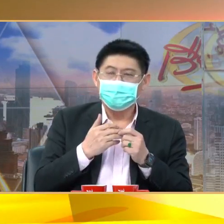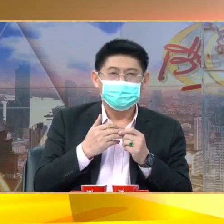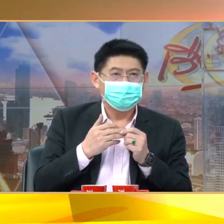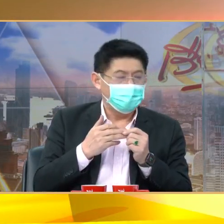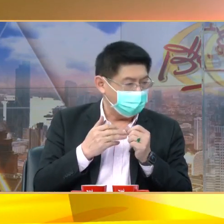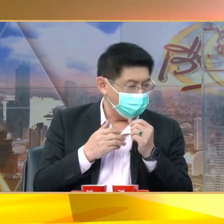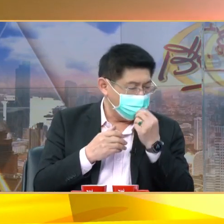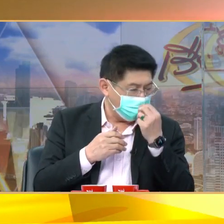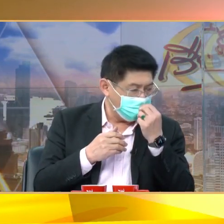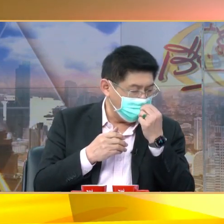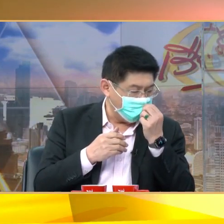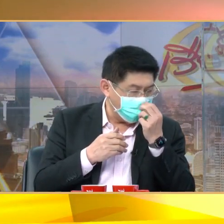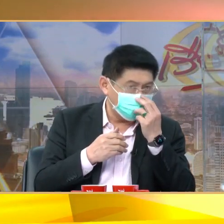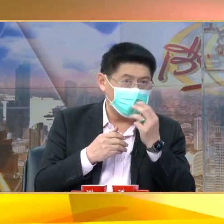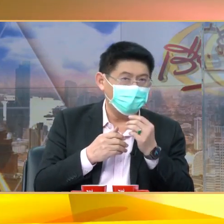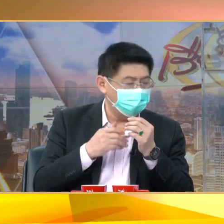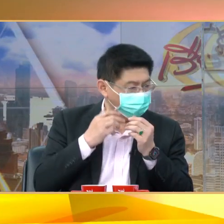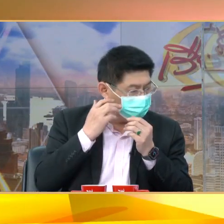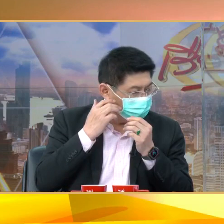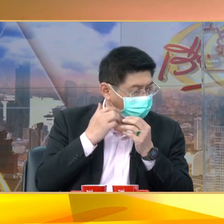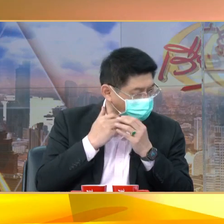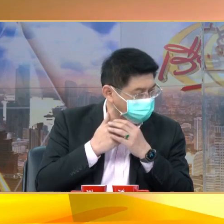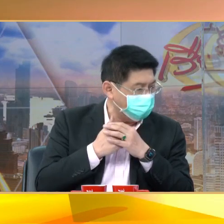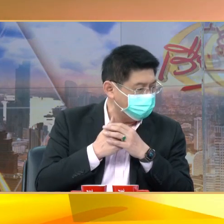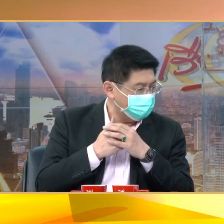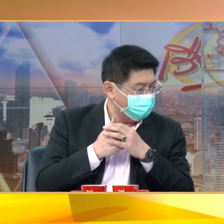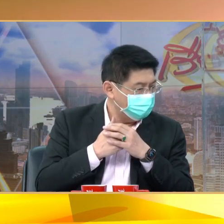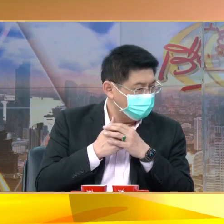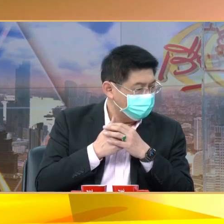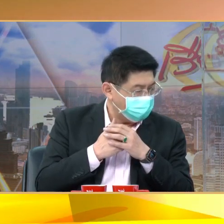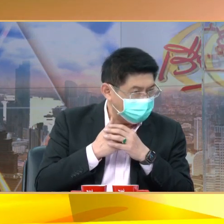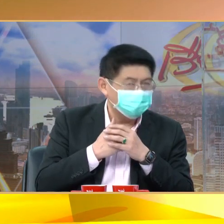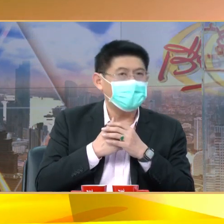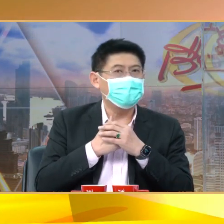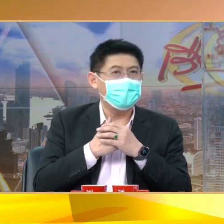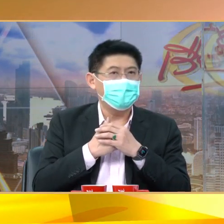เล็ก ใช่ เมื่อวานนี้คุณหมอระวีมาชมาดลดูจะมีน้ำตารื้นนะ ใช่ค่ะ พยายามเต็มที่แล้ว